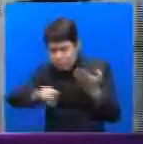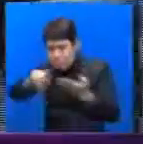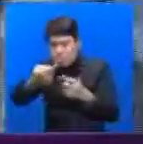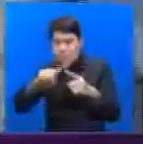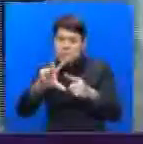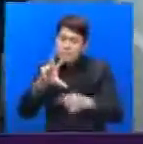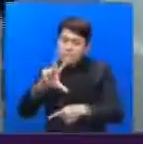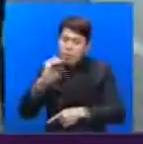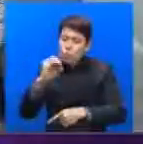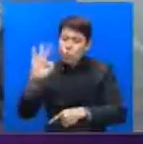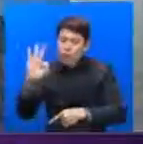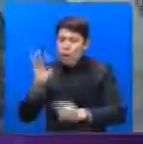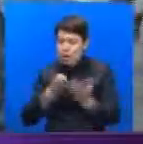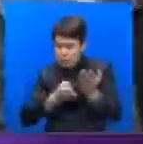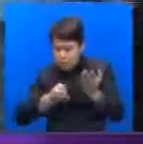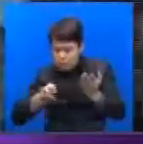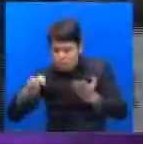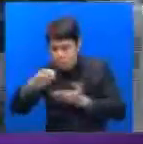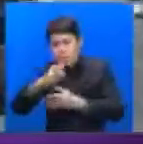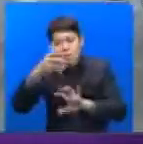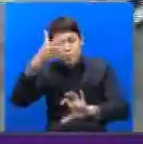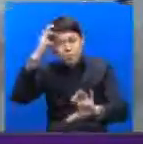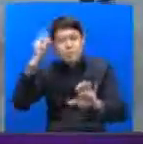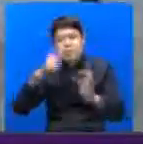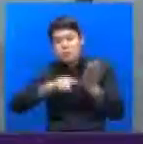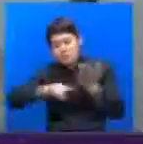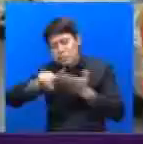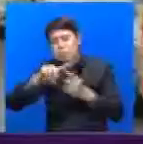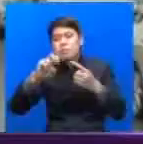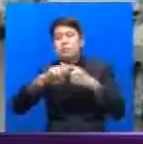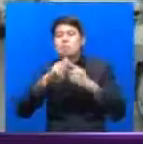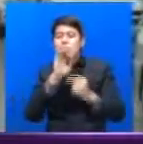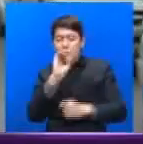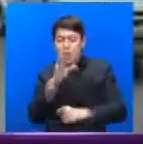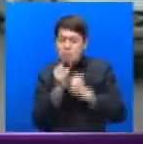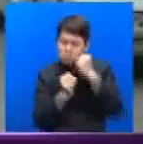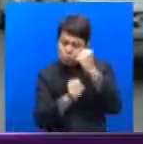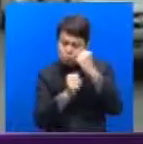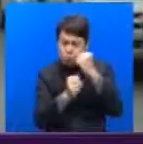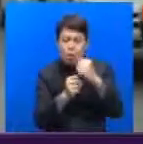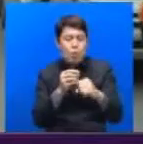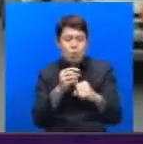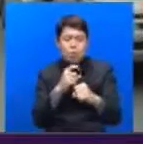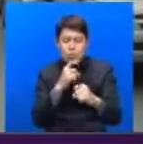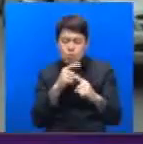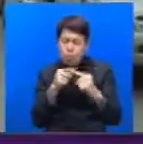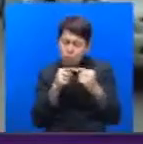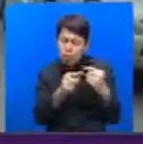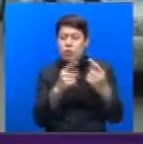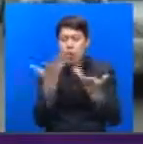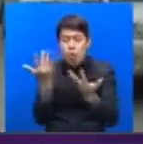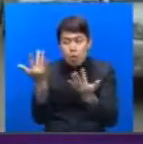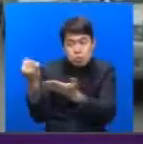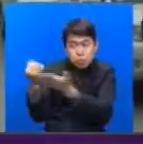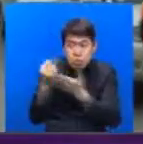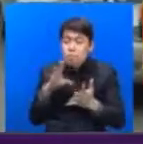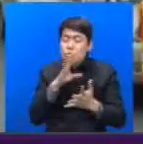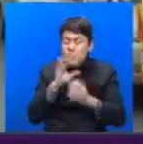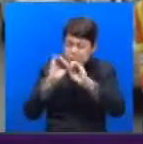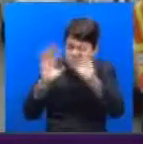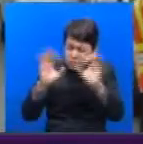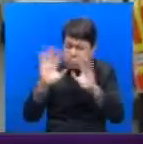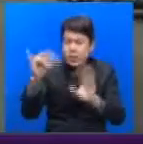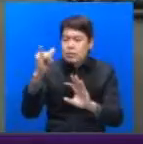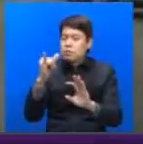สาย 309ไปออกที่สิงห์บุรีแทนโดยแกนนำยืนยันจะชุมนุมจนกว่าจะได้รับความช่วยเหลือหากไม่มีความชัด